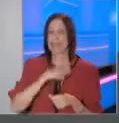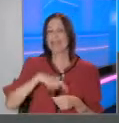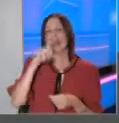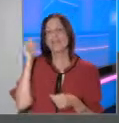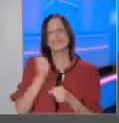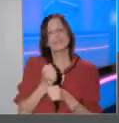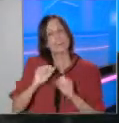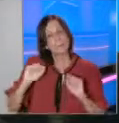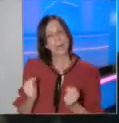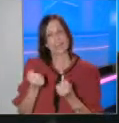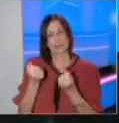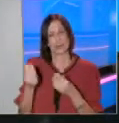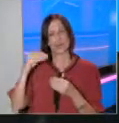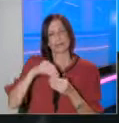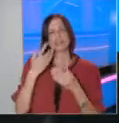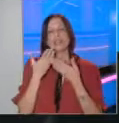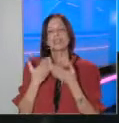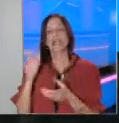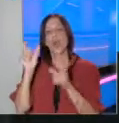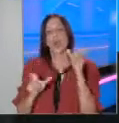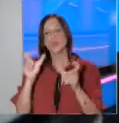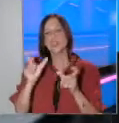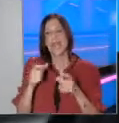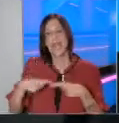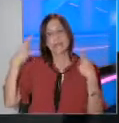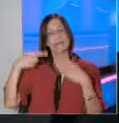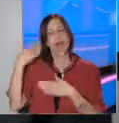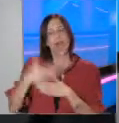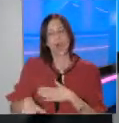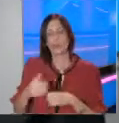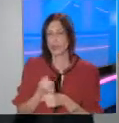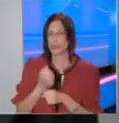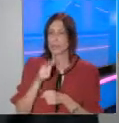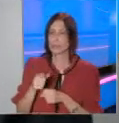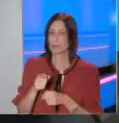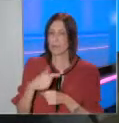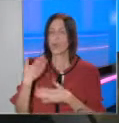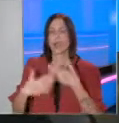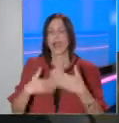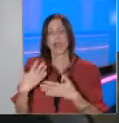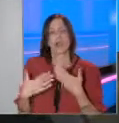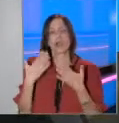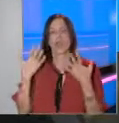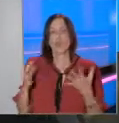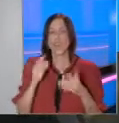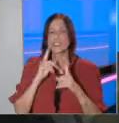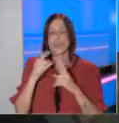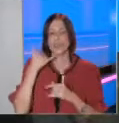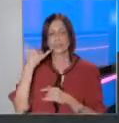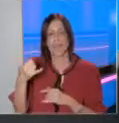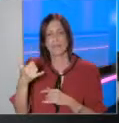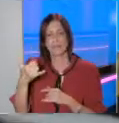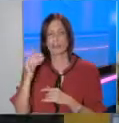עושה מאמצים נוספים כדי לסייע לאוכלוסייה. בימים האחרונים מתבצע פה מהלך מאוד גדול של שיחות טלפון